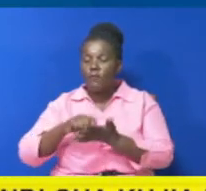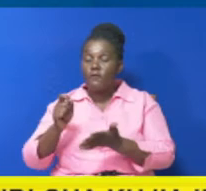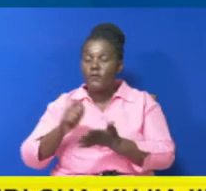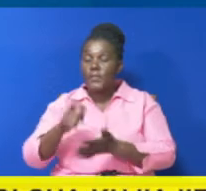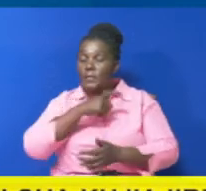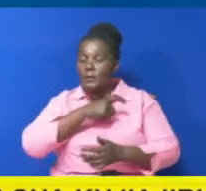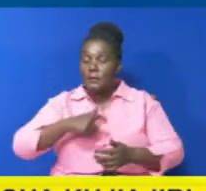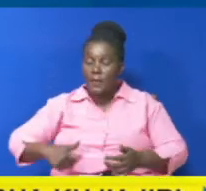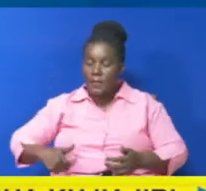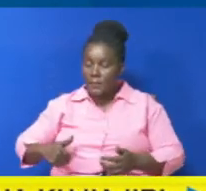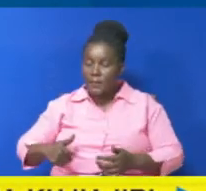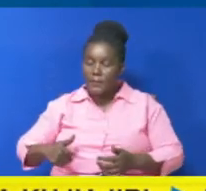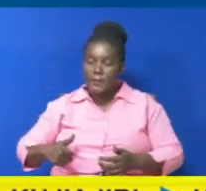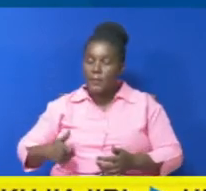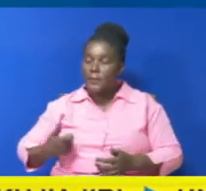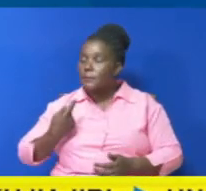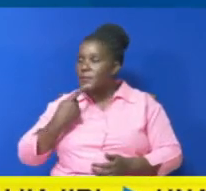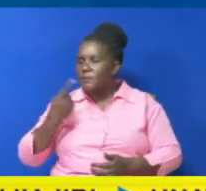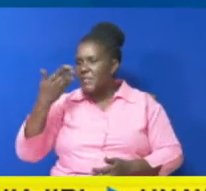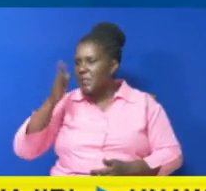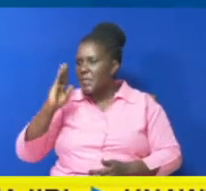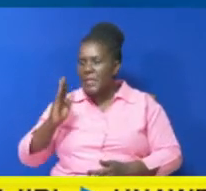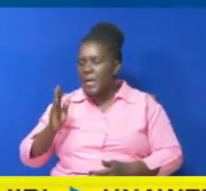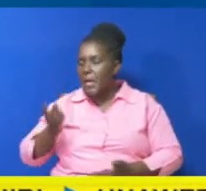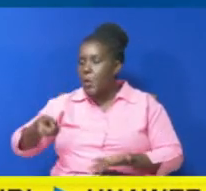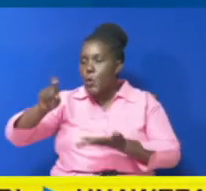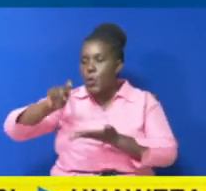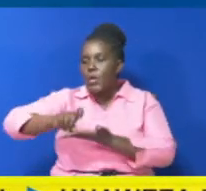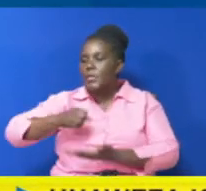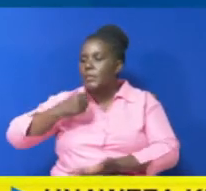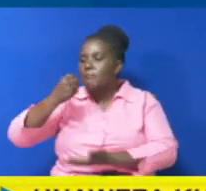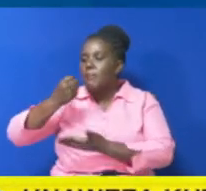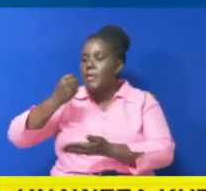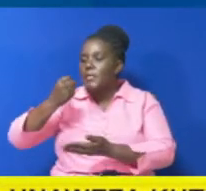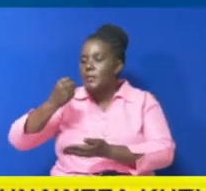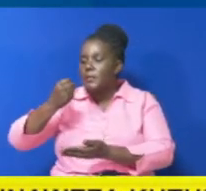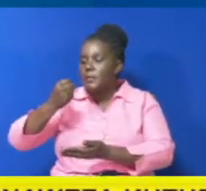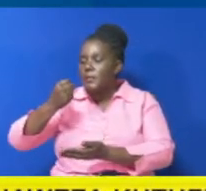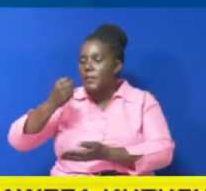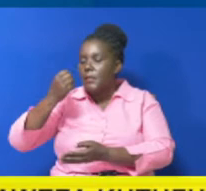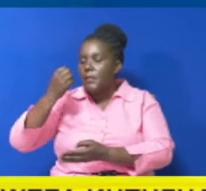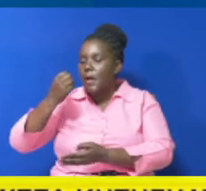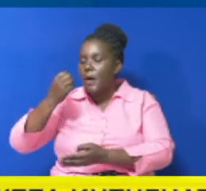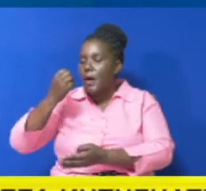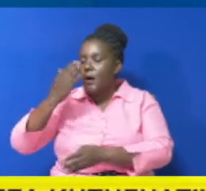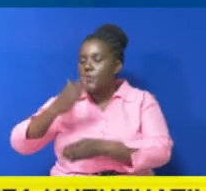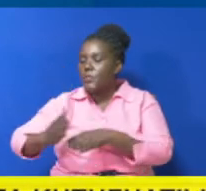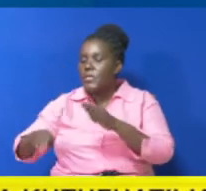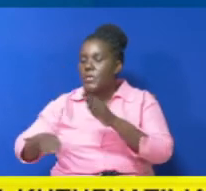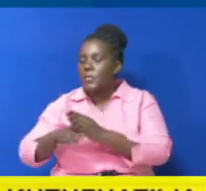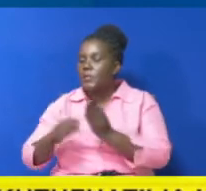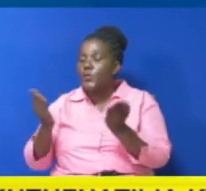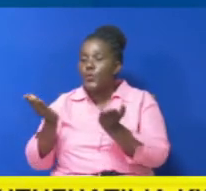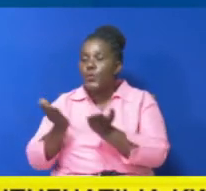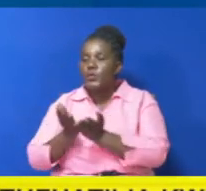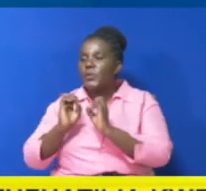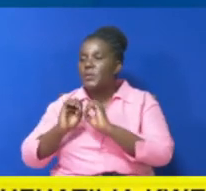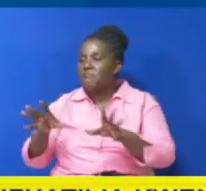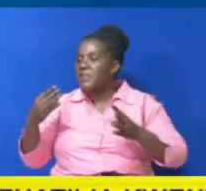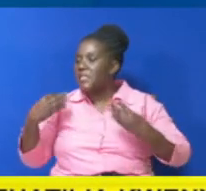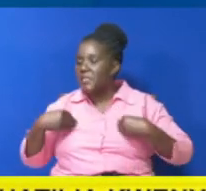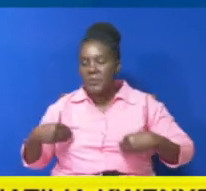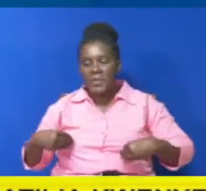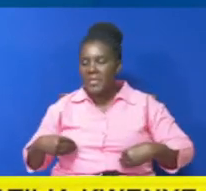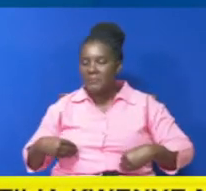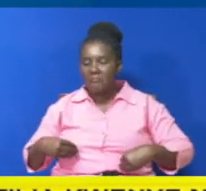TAMISEMI Innocent Bashungwa amesema serikali haitapeleka fedha za ziada katika utekelezaji wa miradi ya ujenzi wa shule mpya za